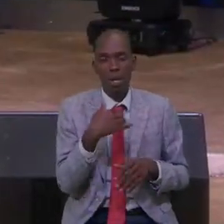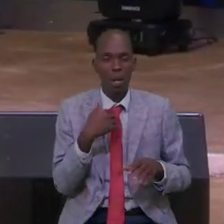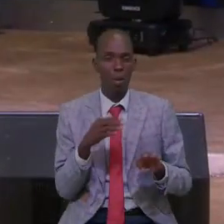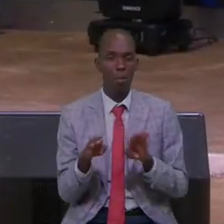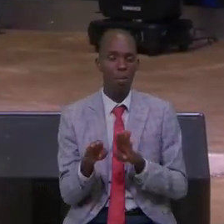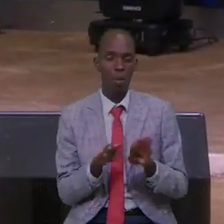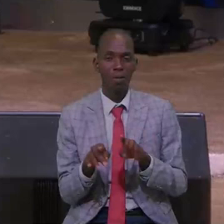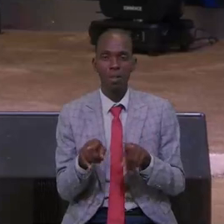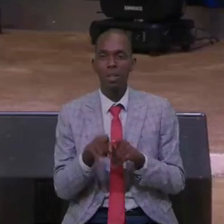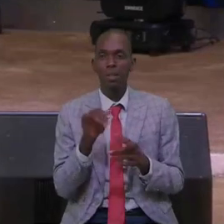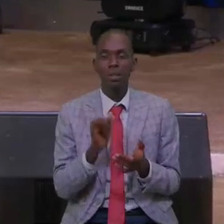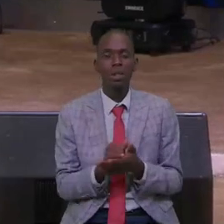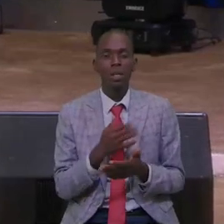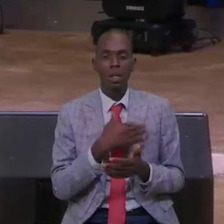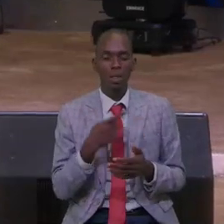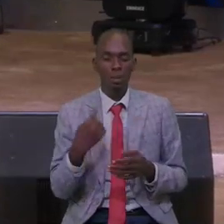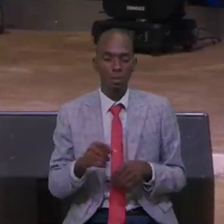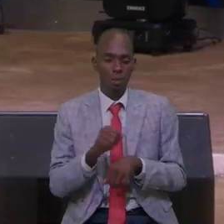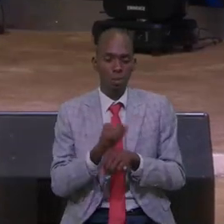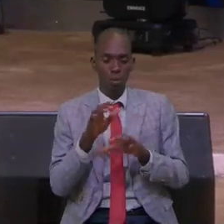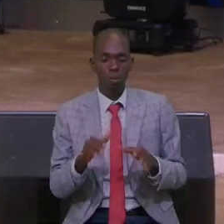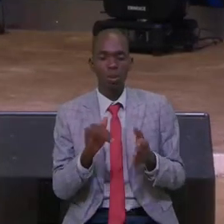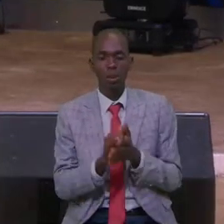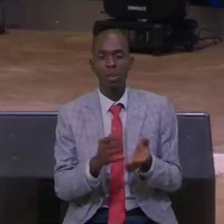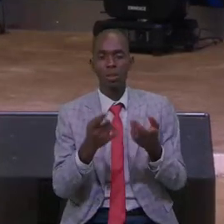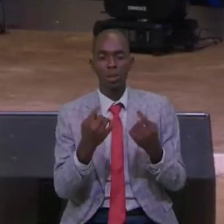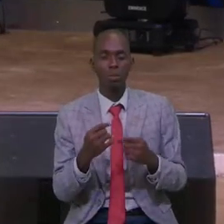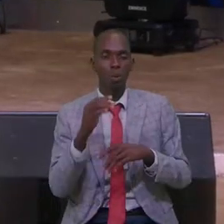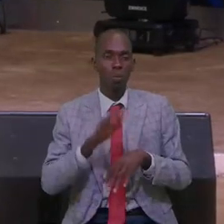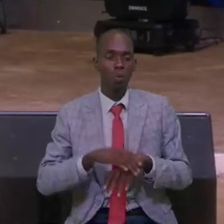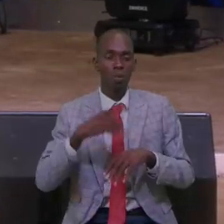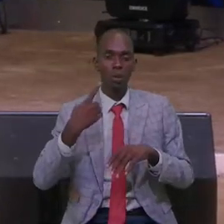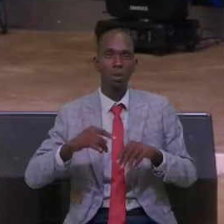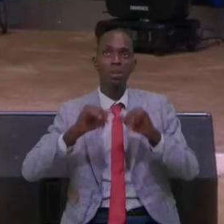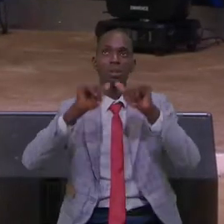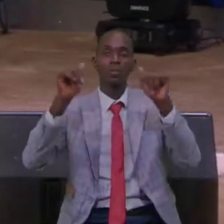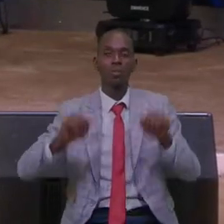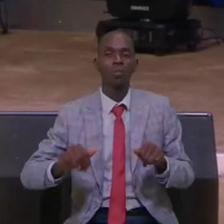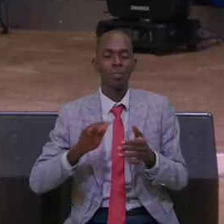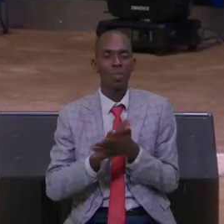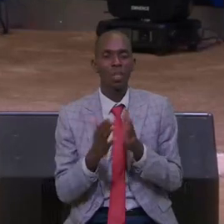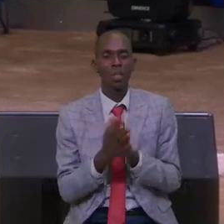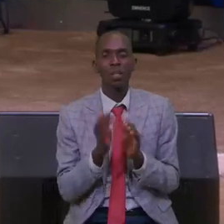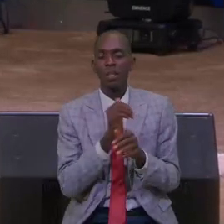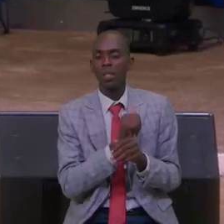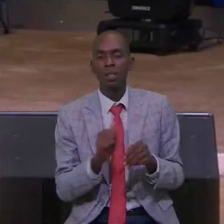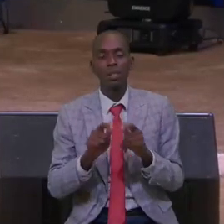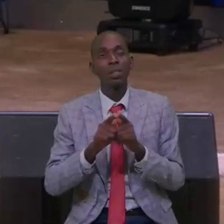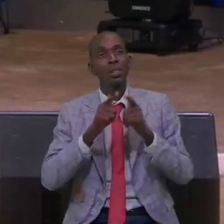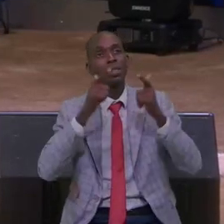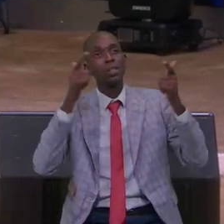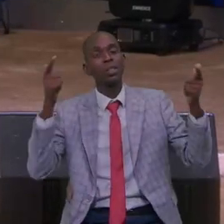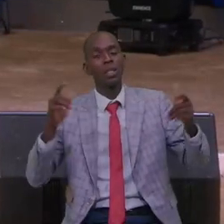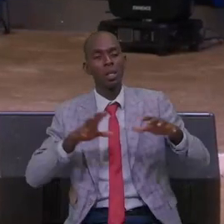seront partis, mais la pierre qui avait frappé la statue devint une grande montagne et remplit toute